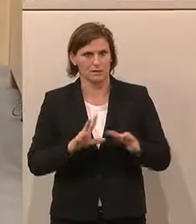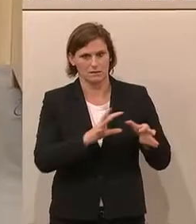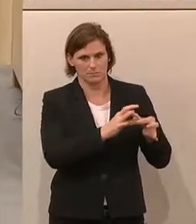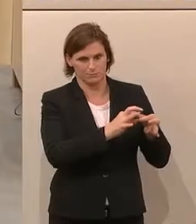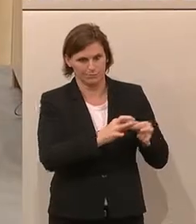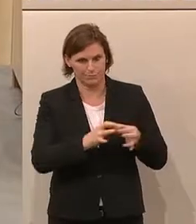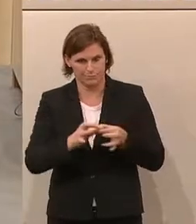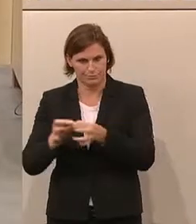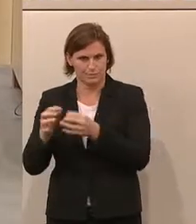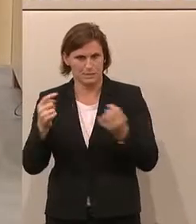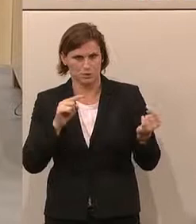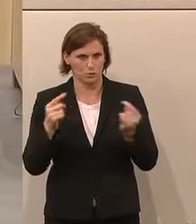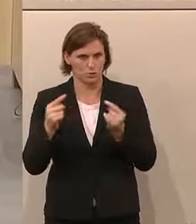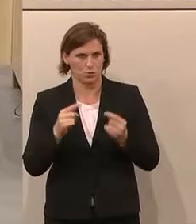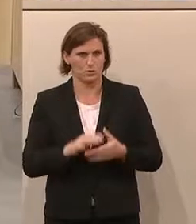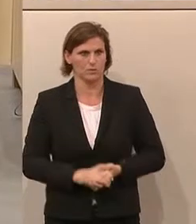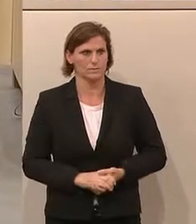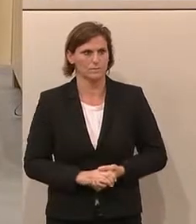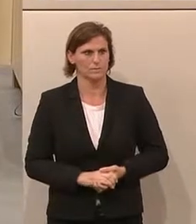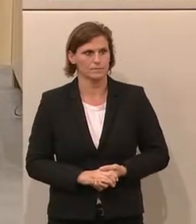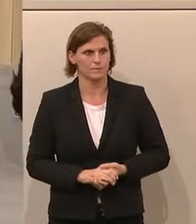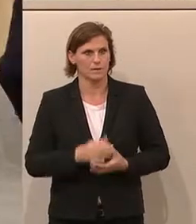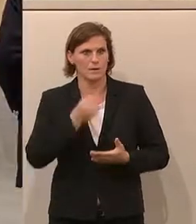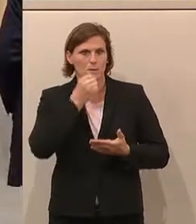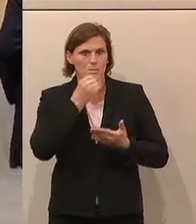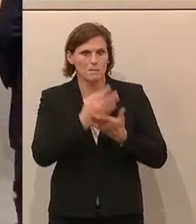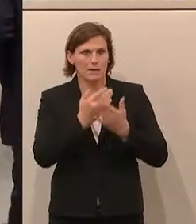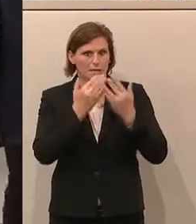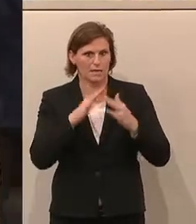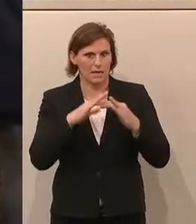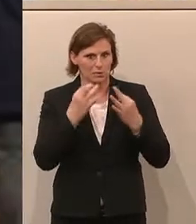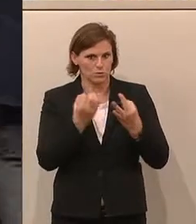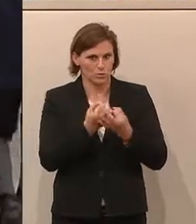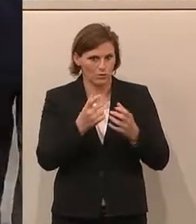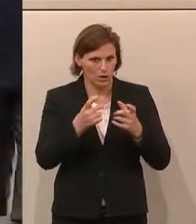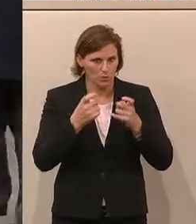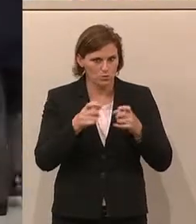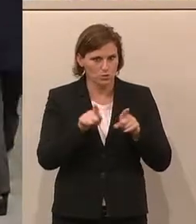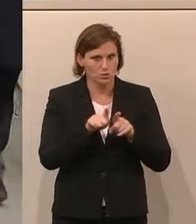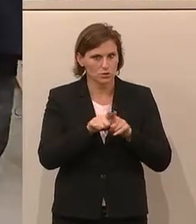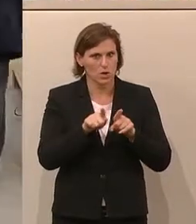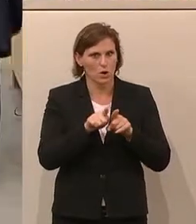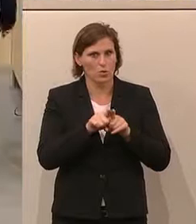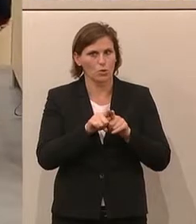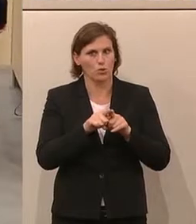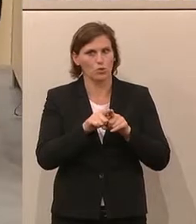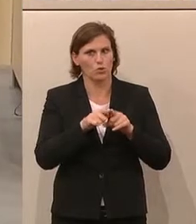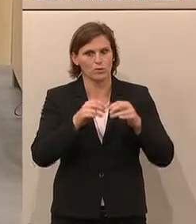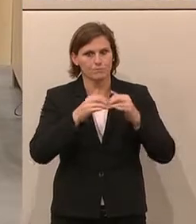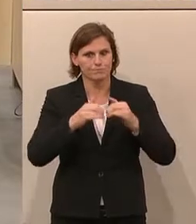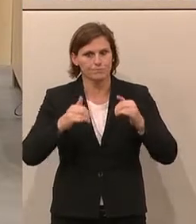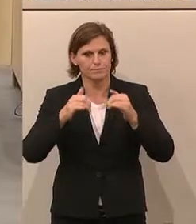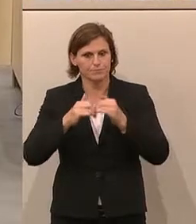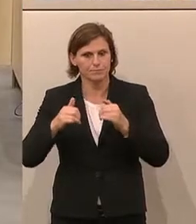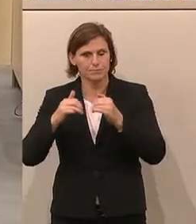18 wird jetzt ein Konvolut an Rechnungshofberichten in einer Debatte abgehakt. Behandelt wird zum Beispiel ein